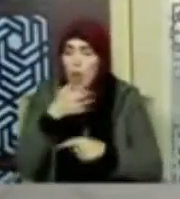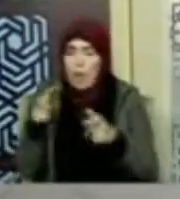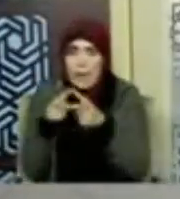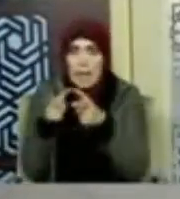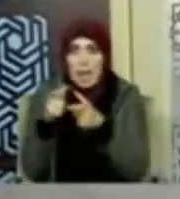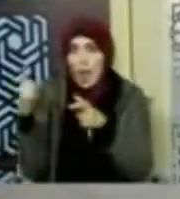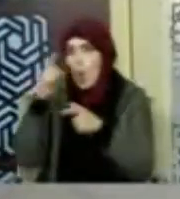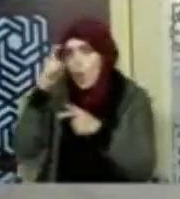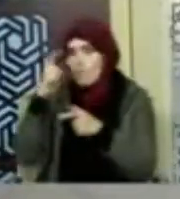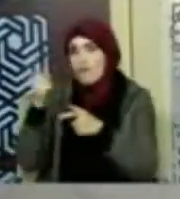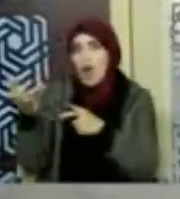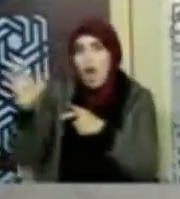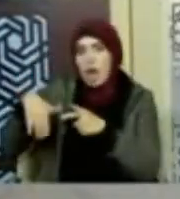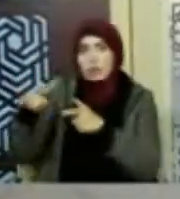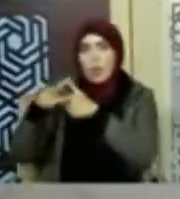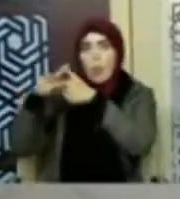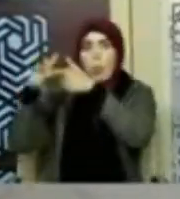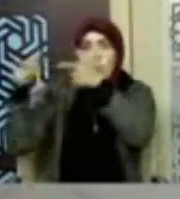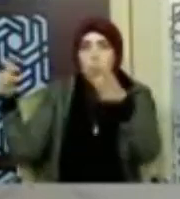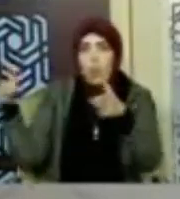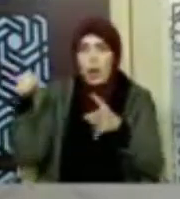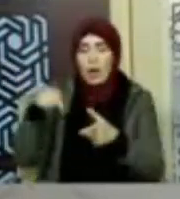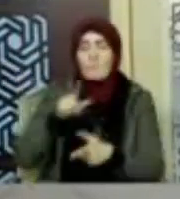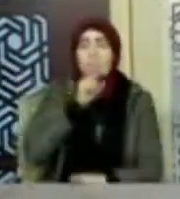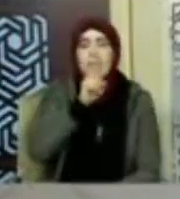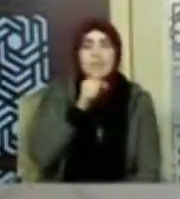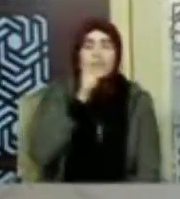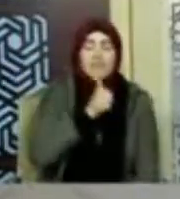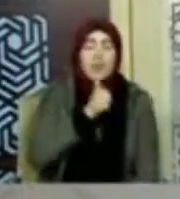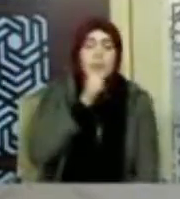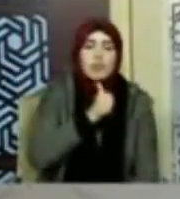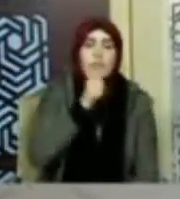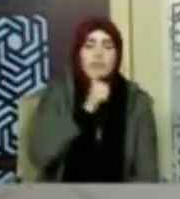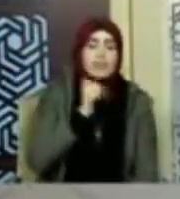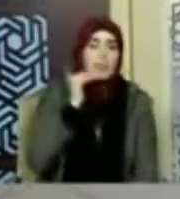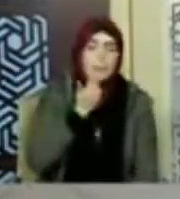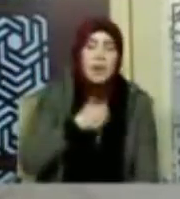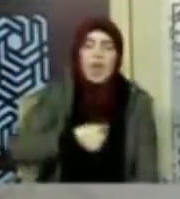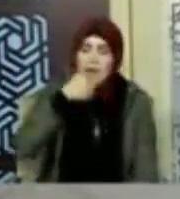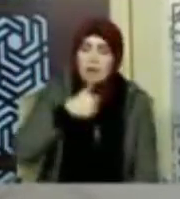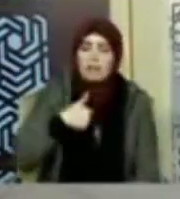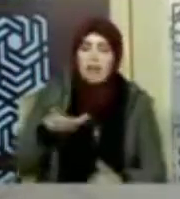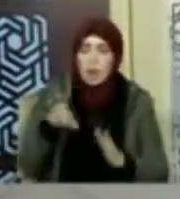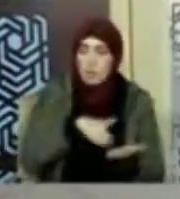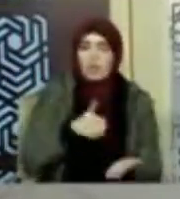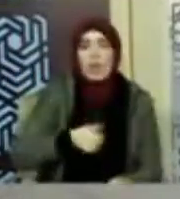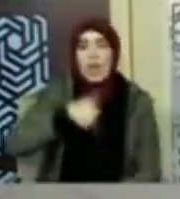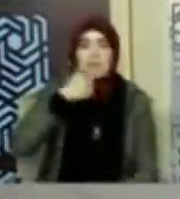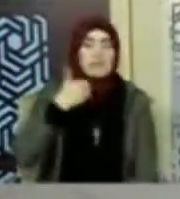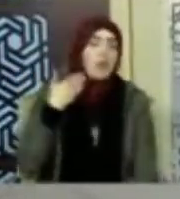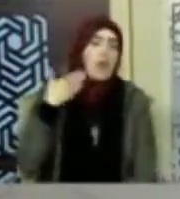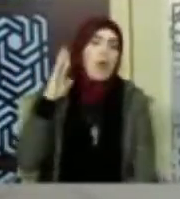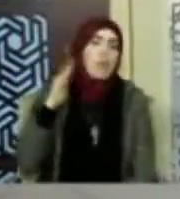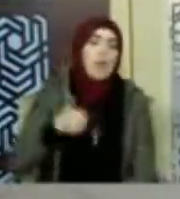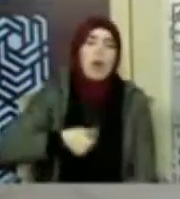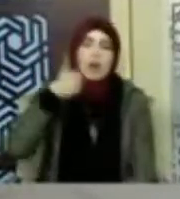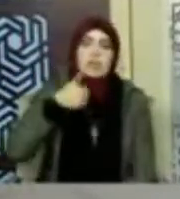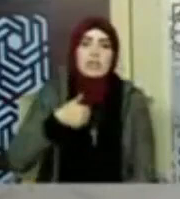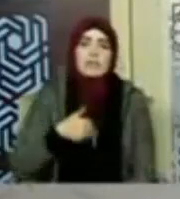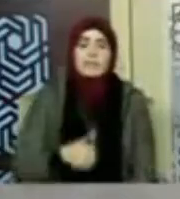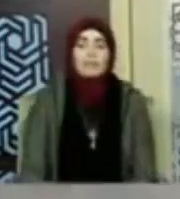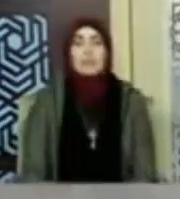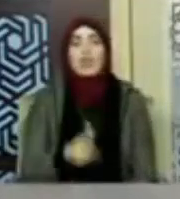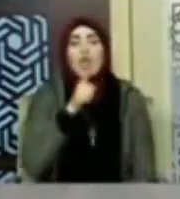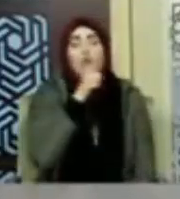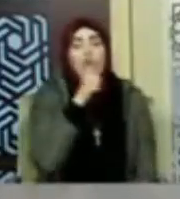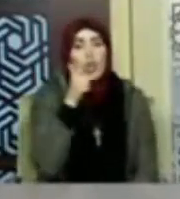أعزة، ولكن رأوا صبرا على الموت أكرما. ويقول الآخر: أقول لها وقد طارت